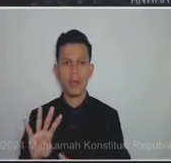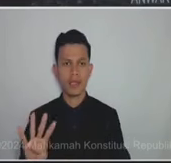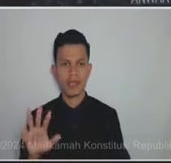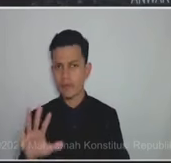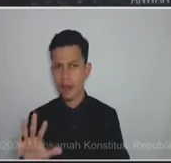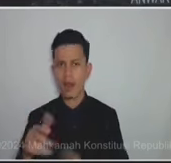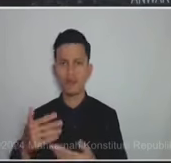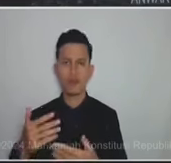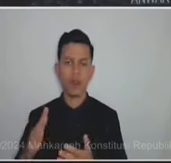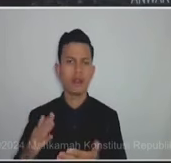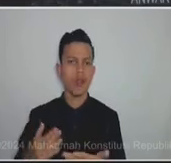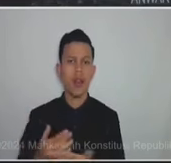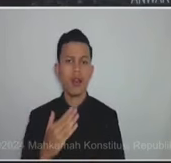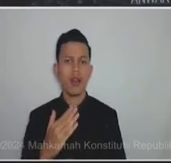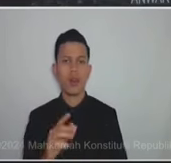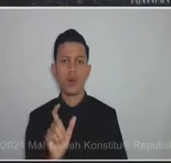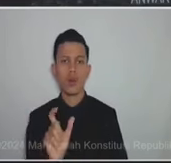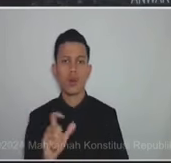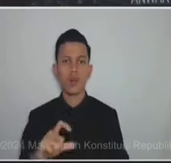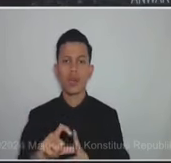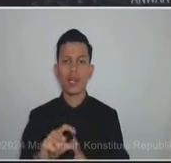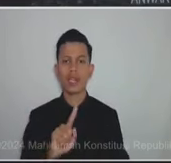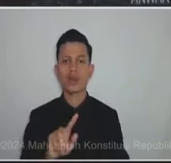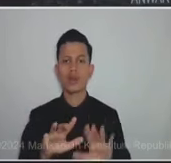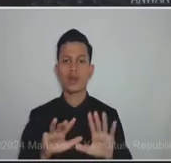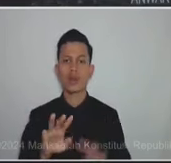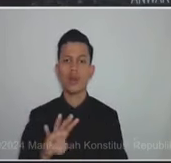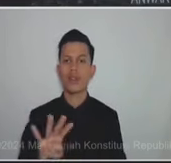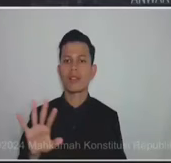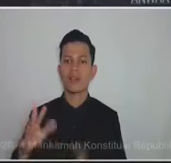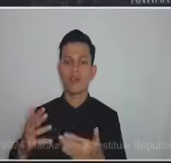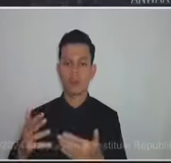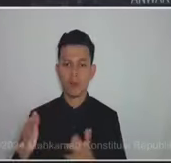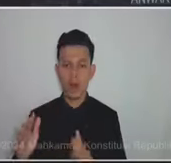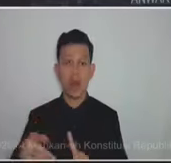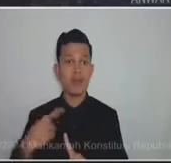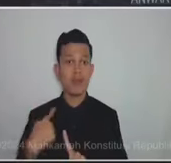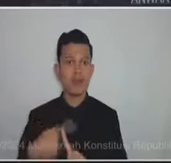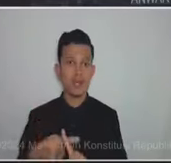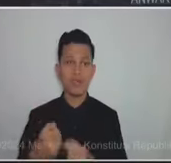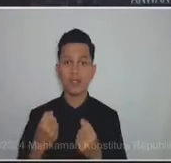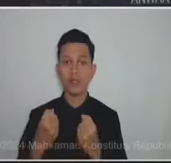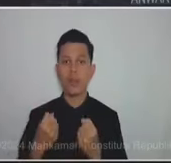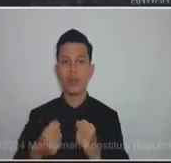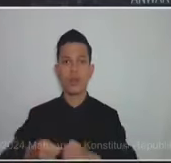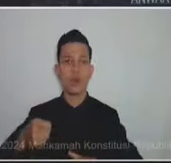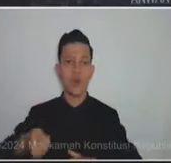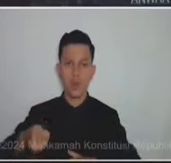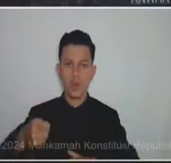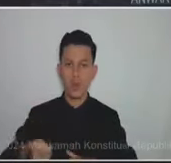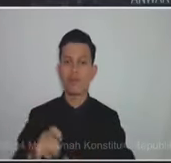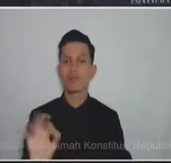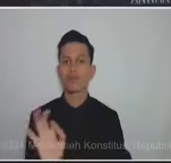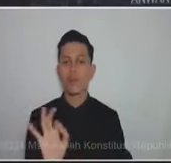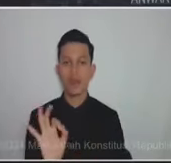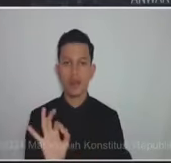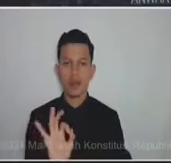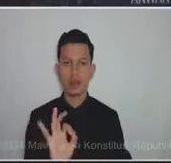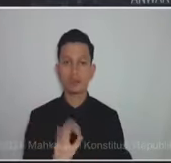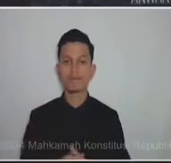dengan UUD Negara Republik Indonesia tahun 1945 dan tidak mempunyai kekuatan